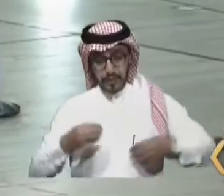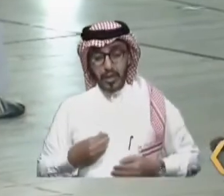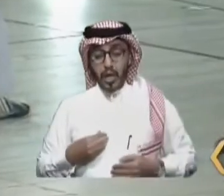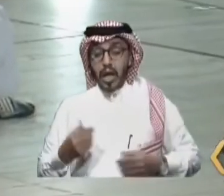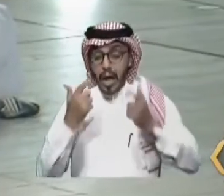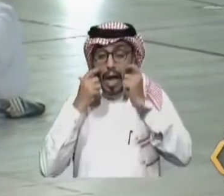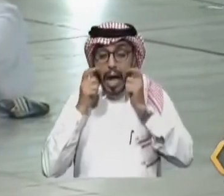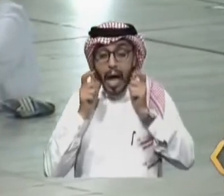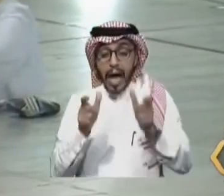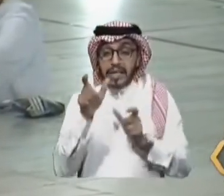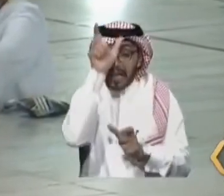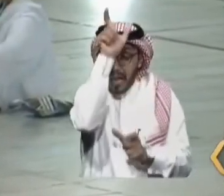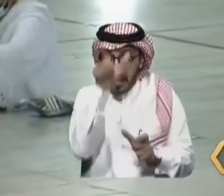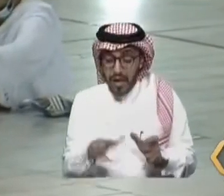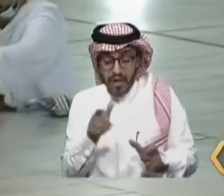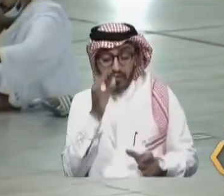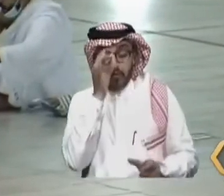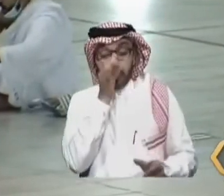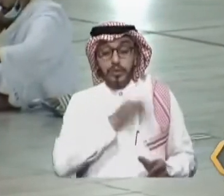المرء على ما ينفعه